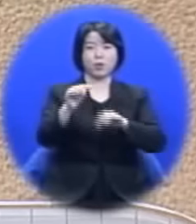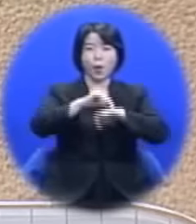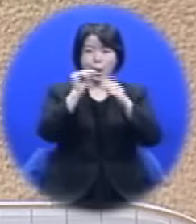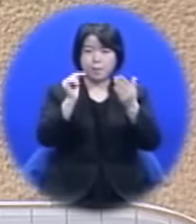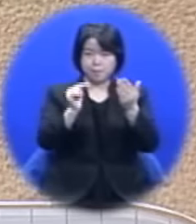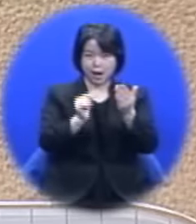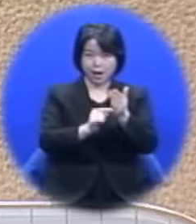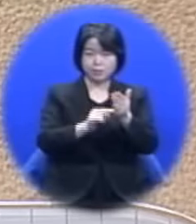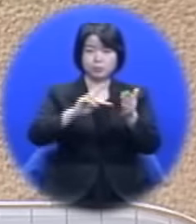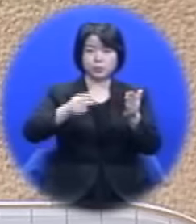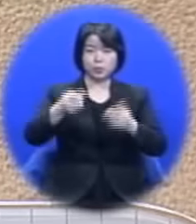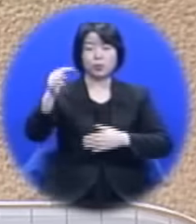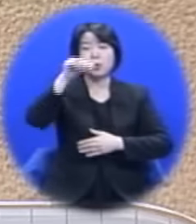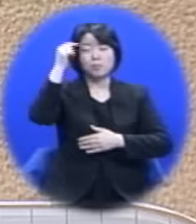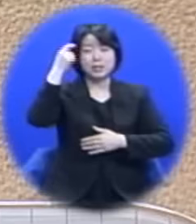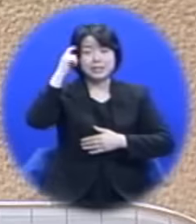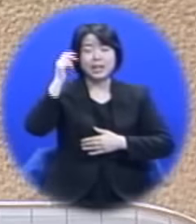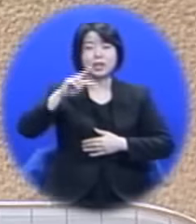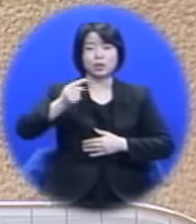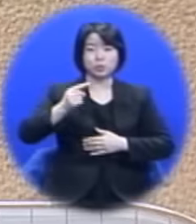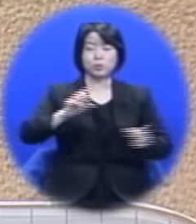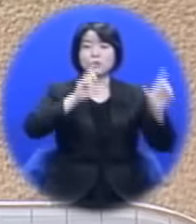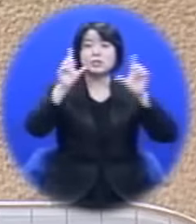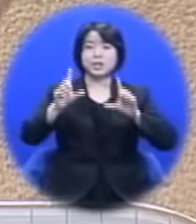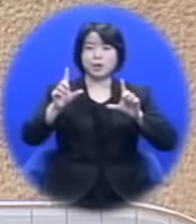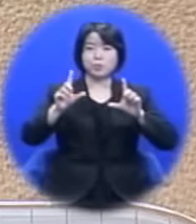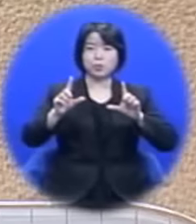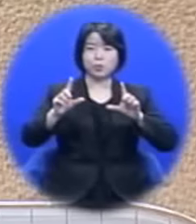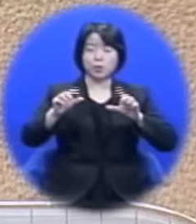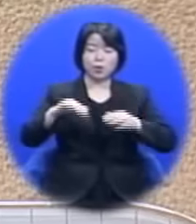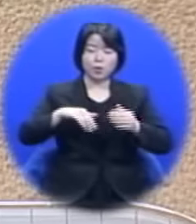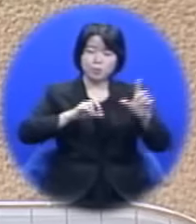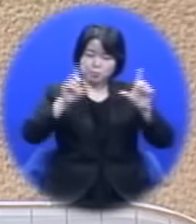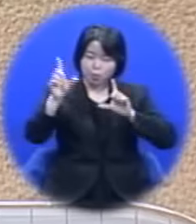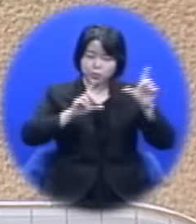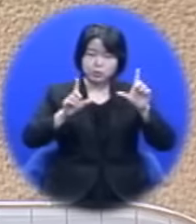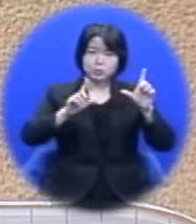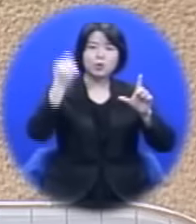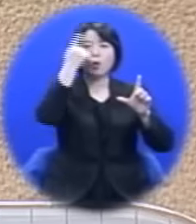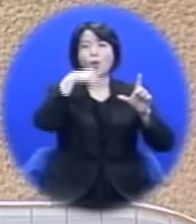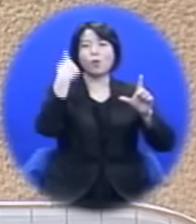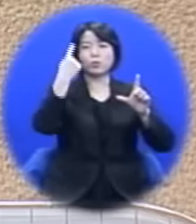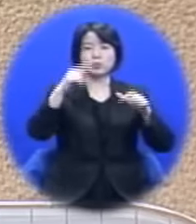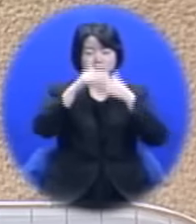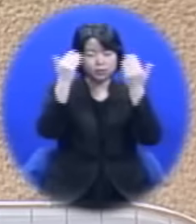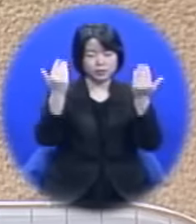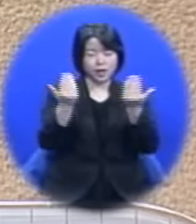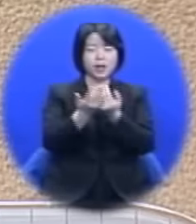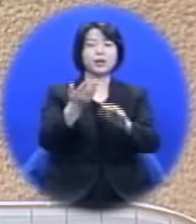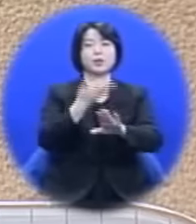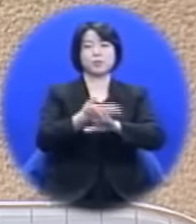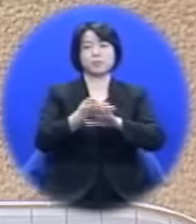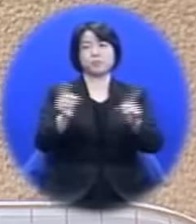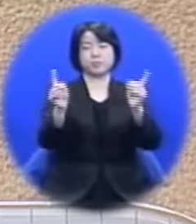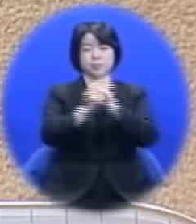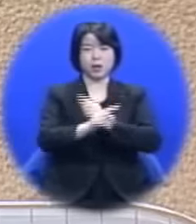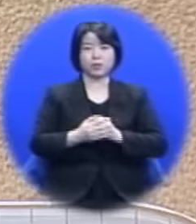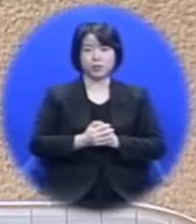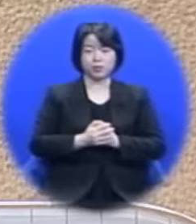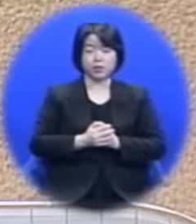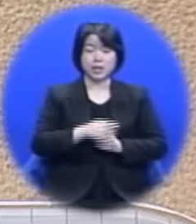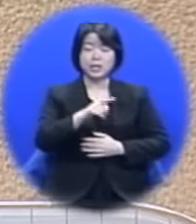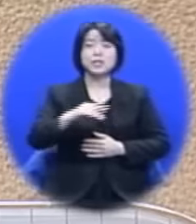생각도 삶도 태도도 얼굴도 다 바뀌었다는 거예 여러분 이것이 우리들의